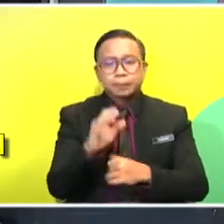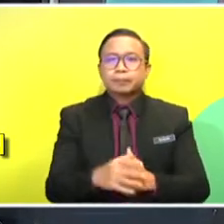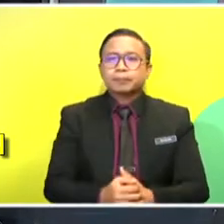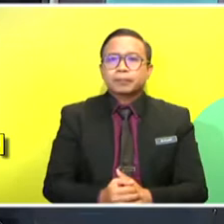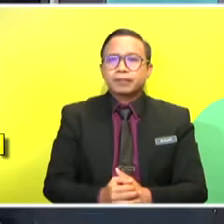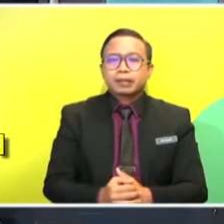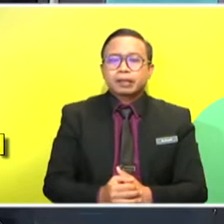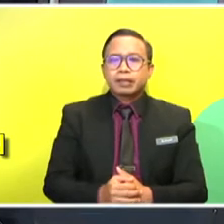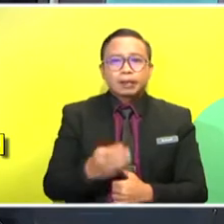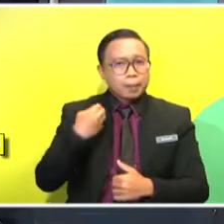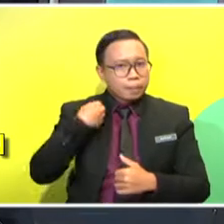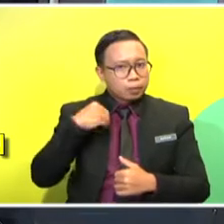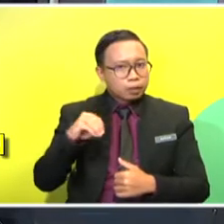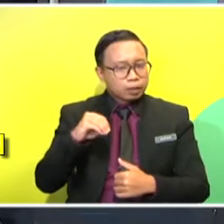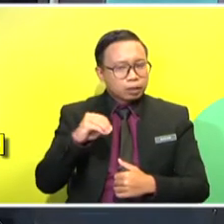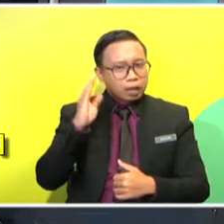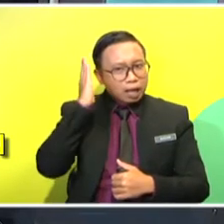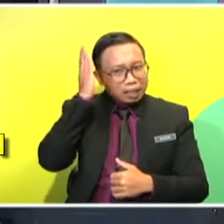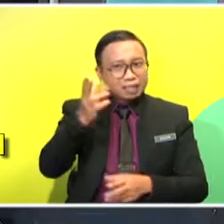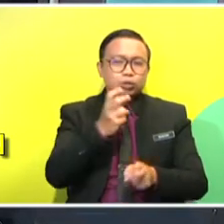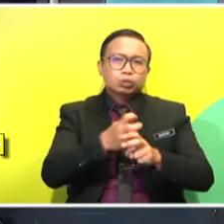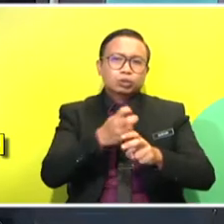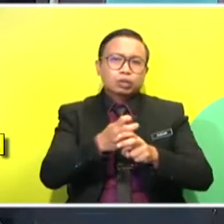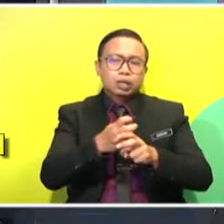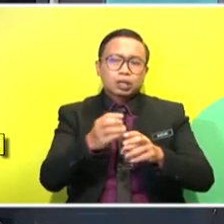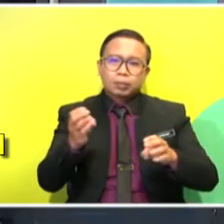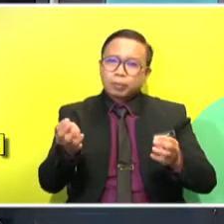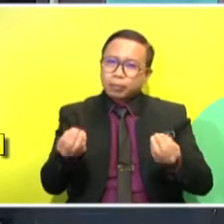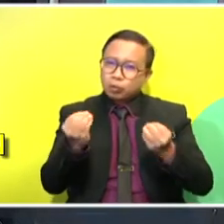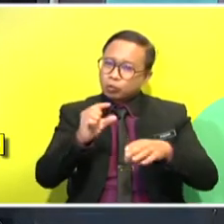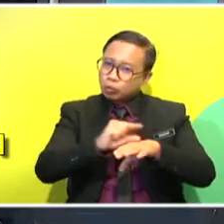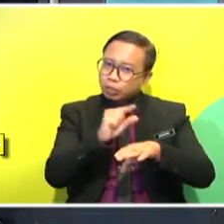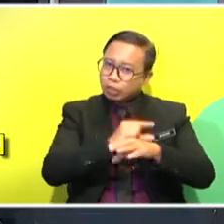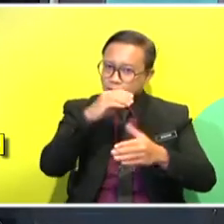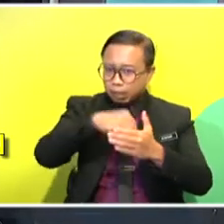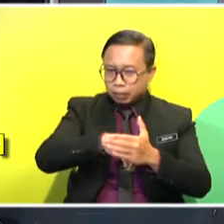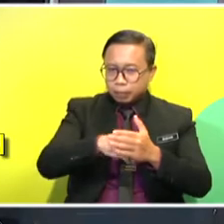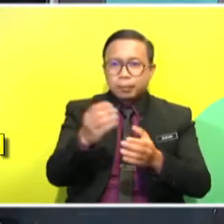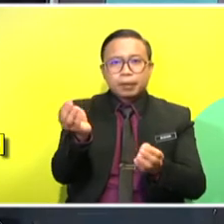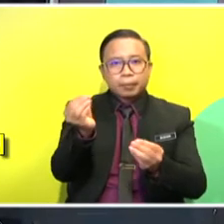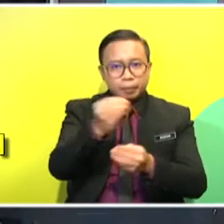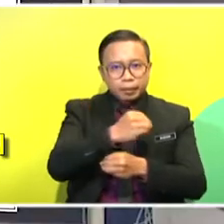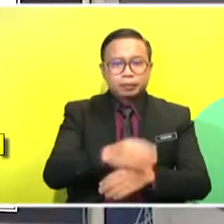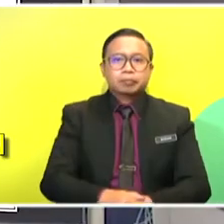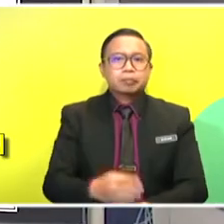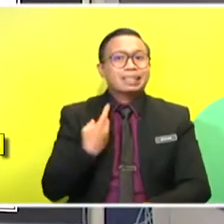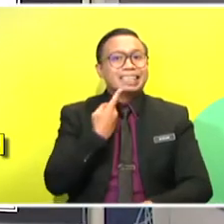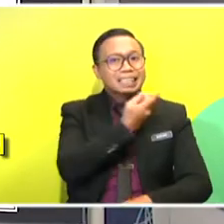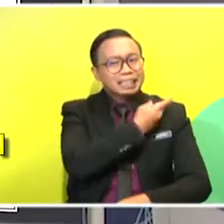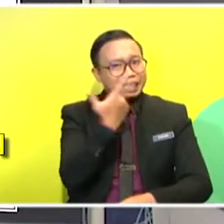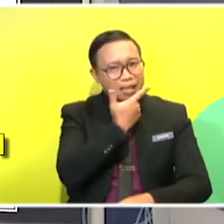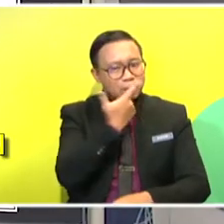itu menyukarkan murid yang lain bila masuk ke dalam makmal. Ya, kita tidak mahu